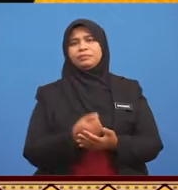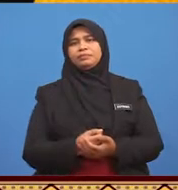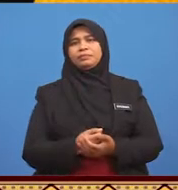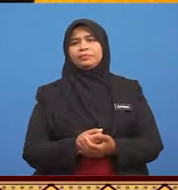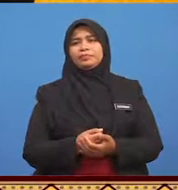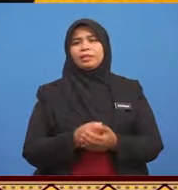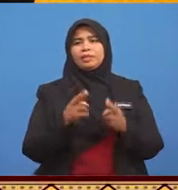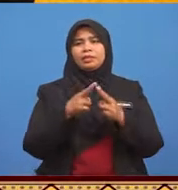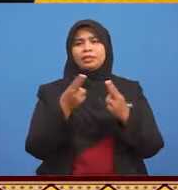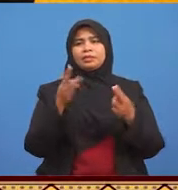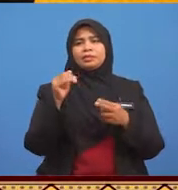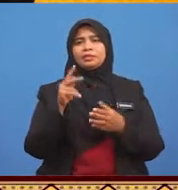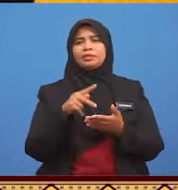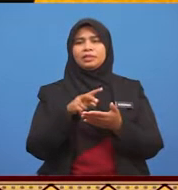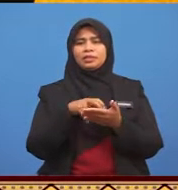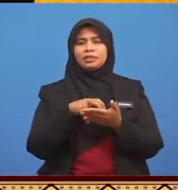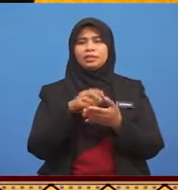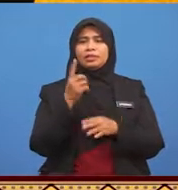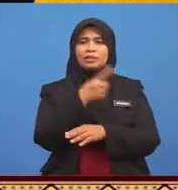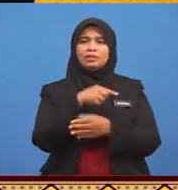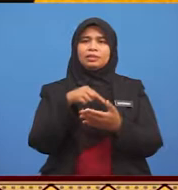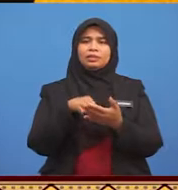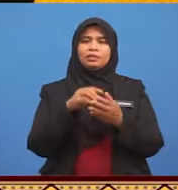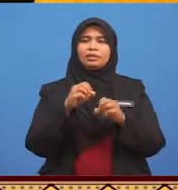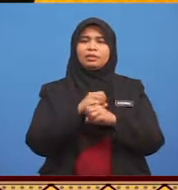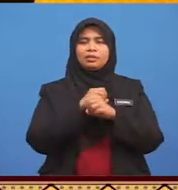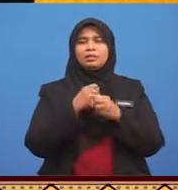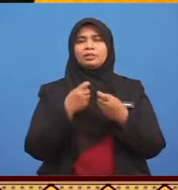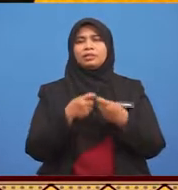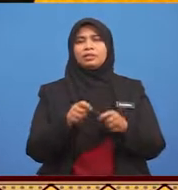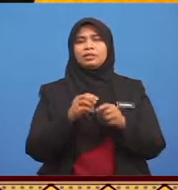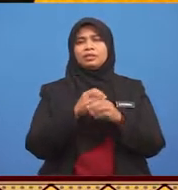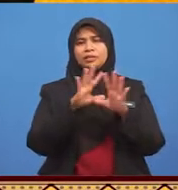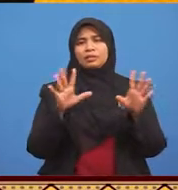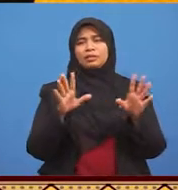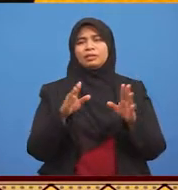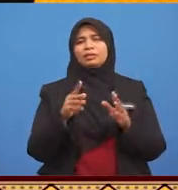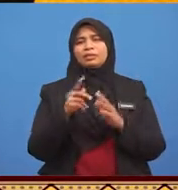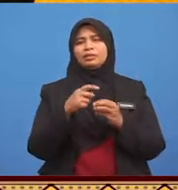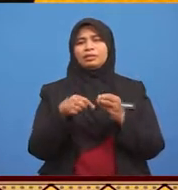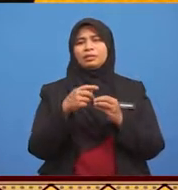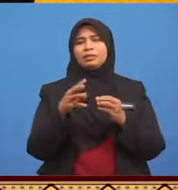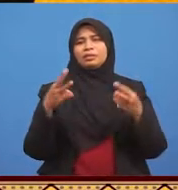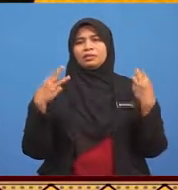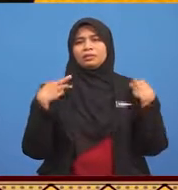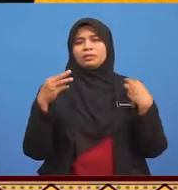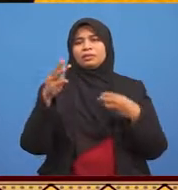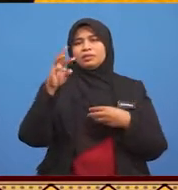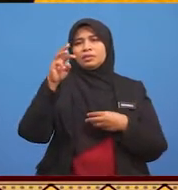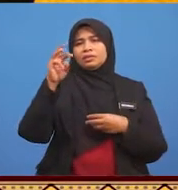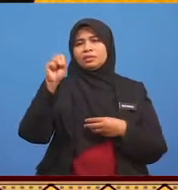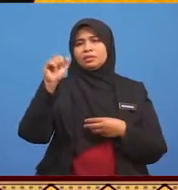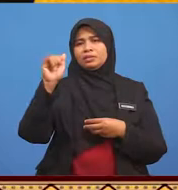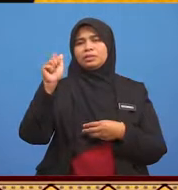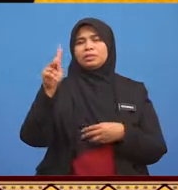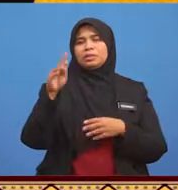Hadis yang kita kaji pada hari ini telah menerangkan kewujudan syak dalam solat dan cara mengatasinya. Oleh